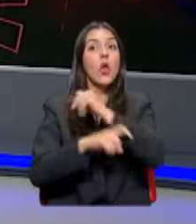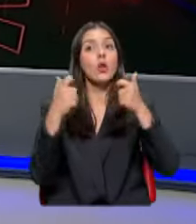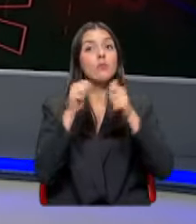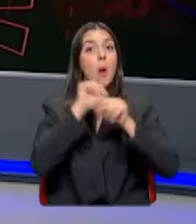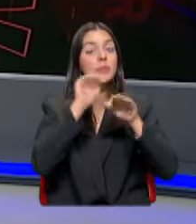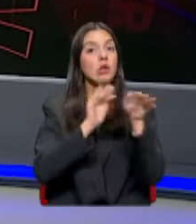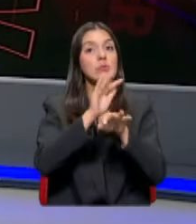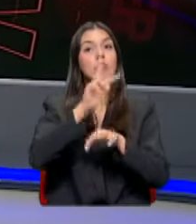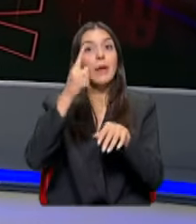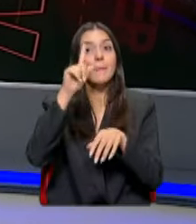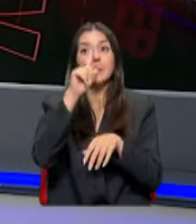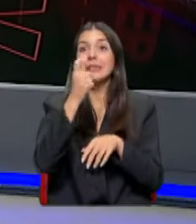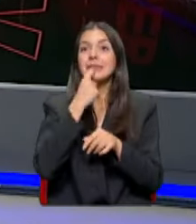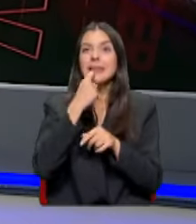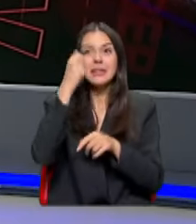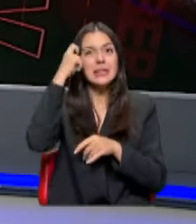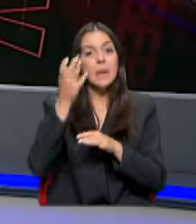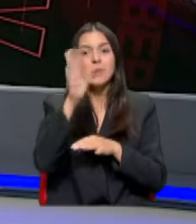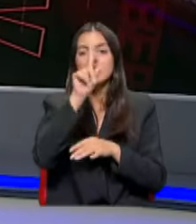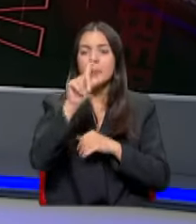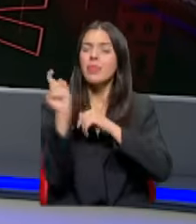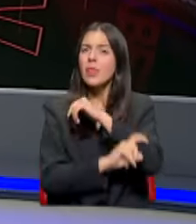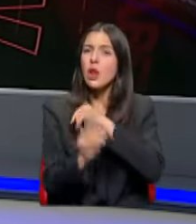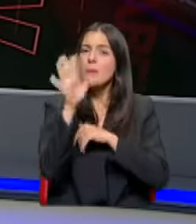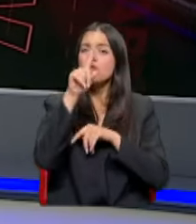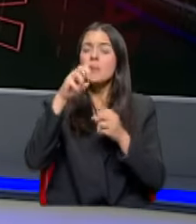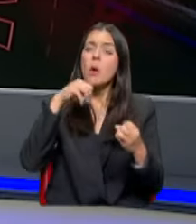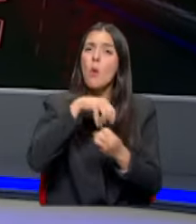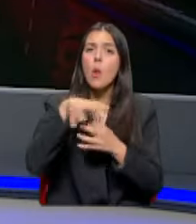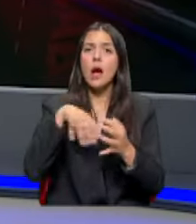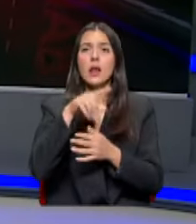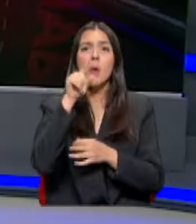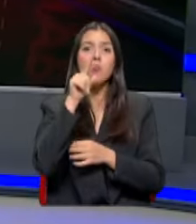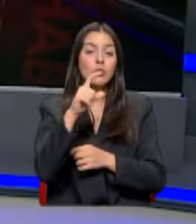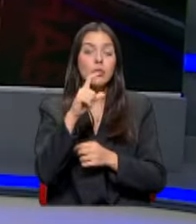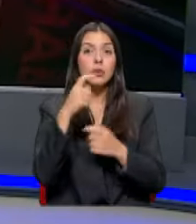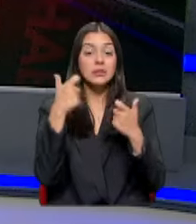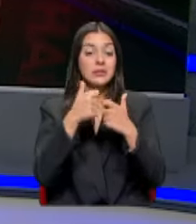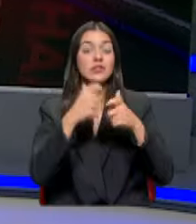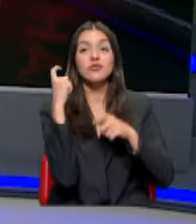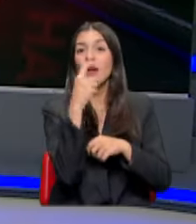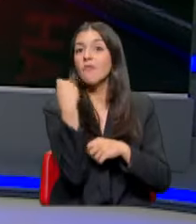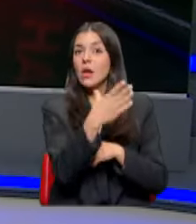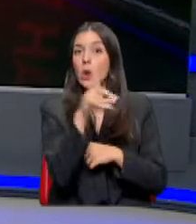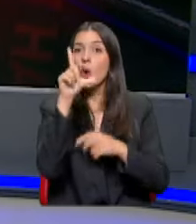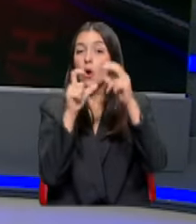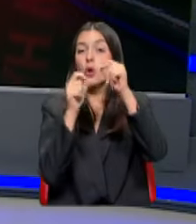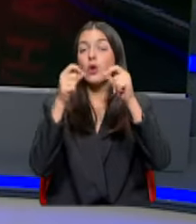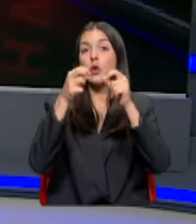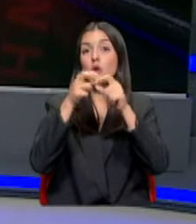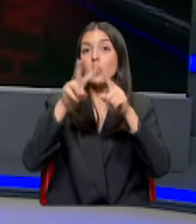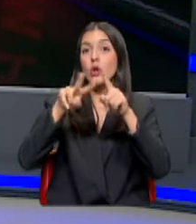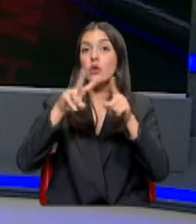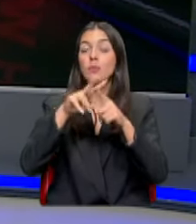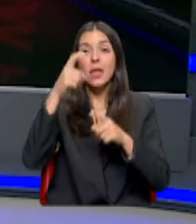1 yıldır İsrail başka bir terörle, başka bir vahşetle bu saldırıya cevap veriyor. Lübnan İsrail